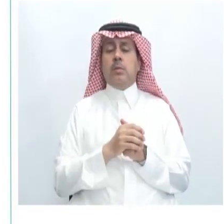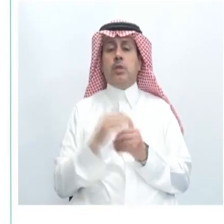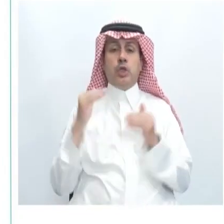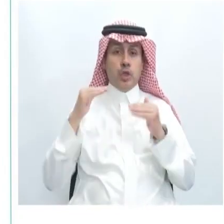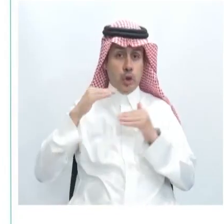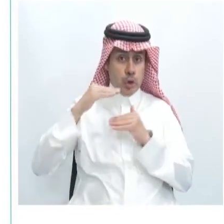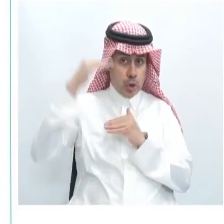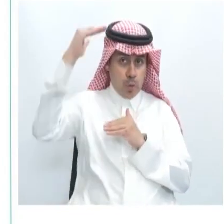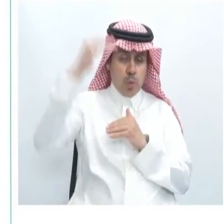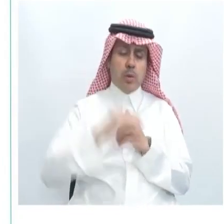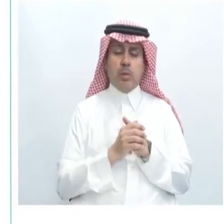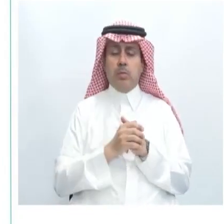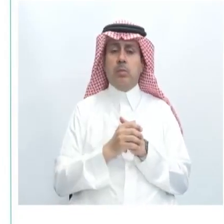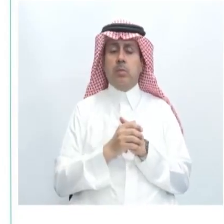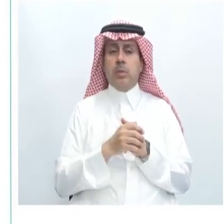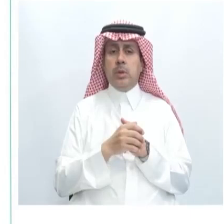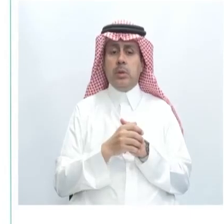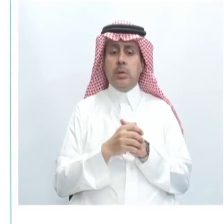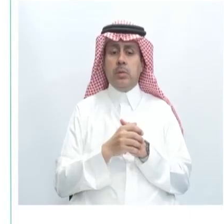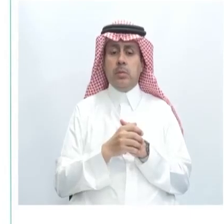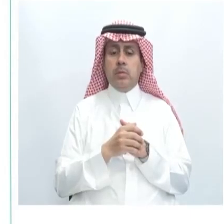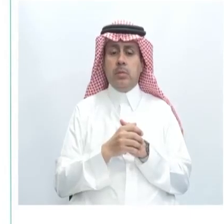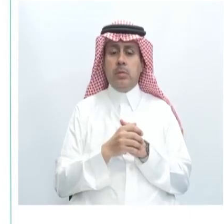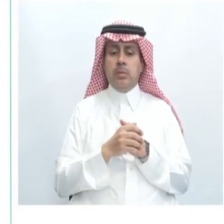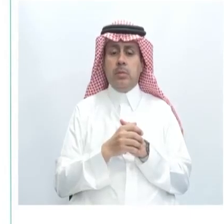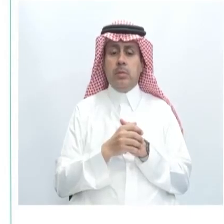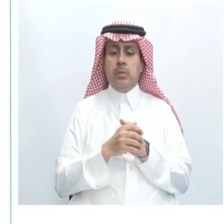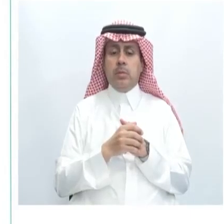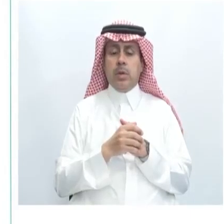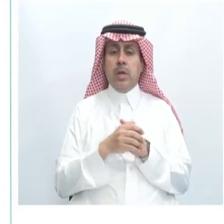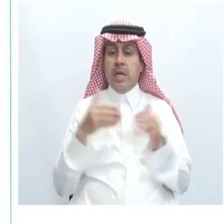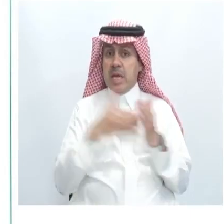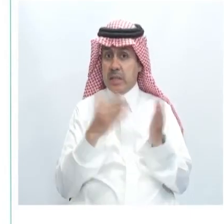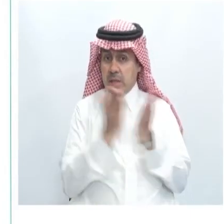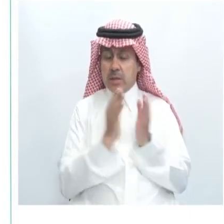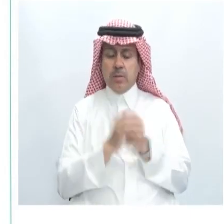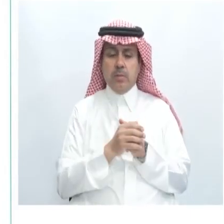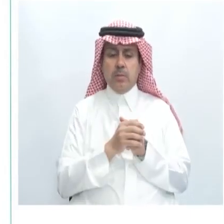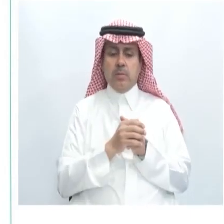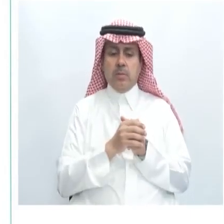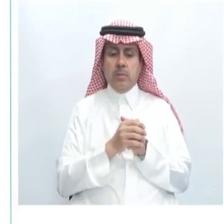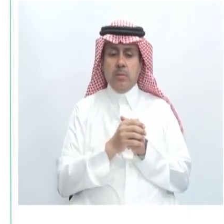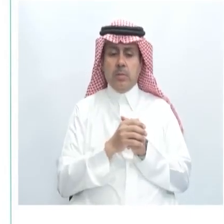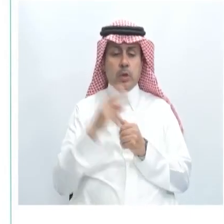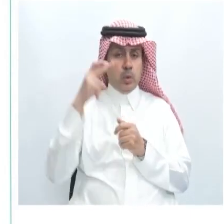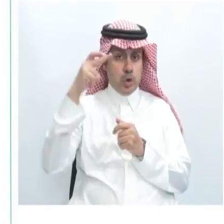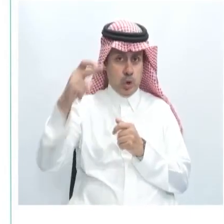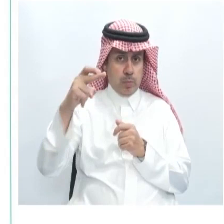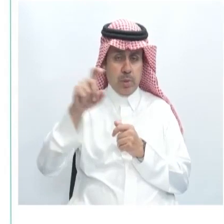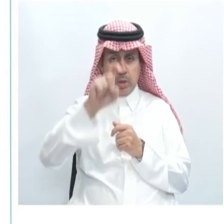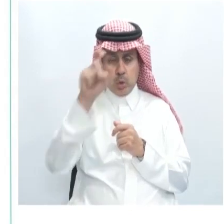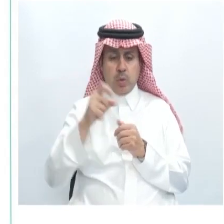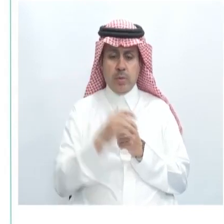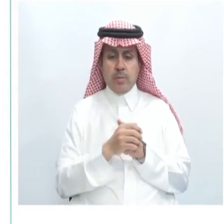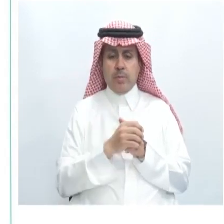التسويق كجزء من الشركه بشكل مفصل في نهايه هذا الدرس دعونا نجيب على نقاط